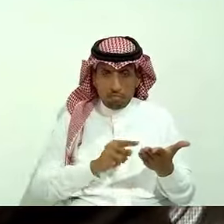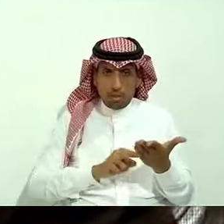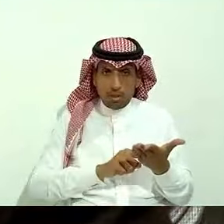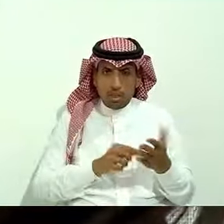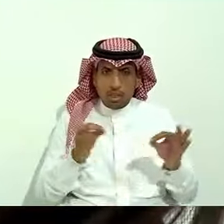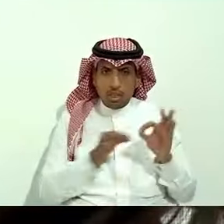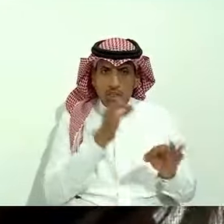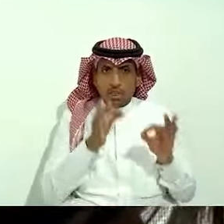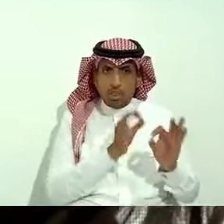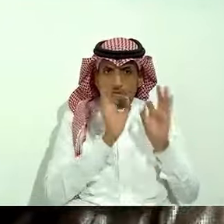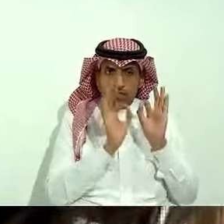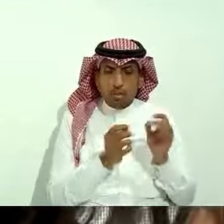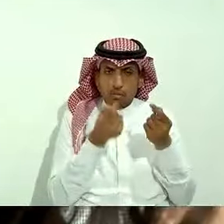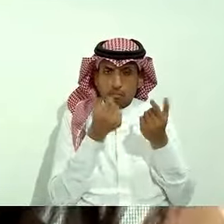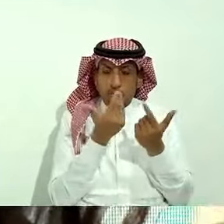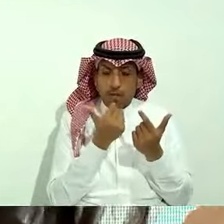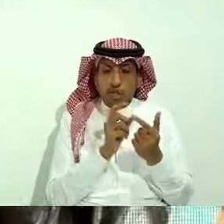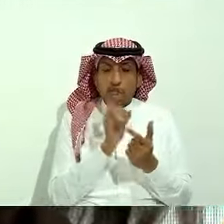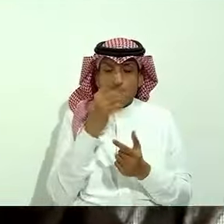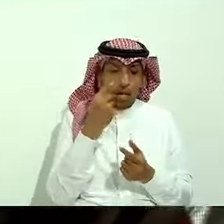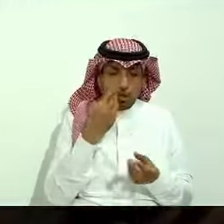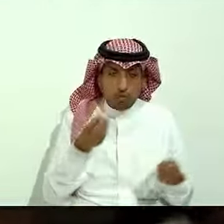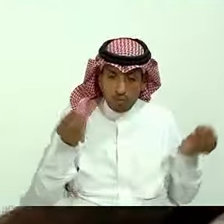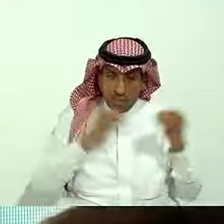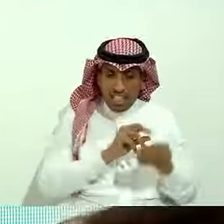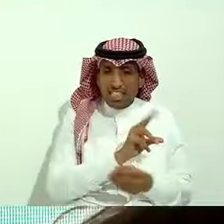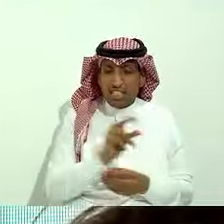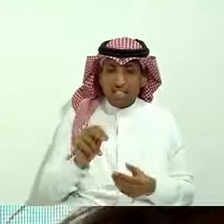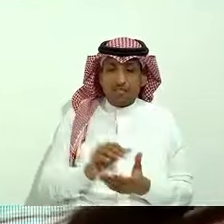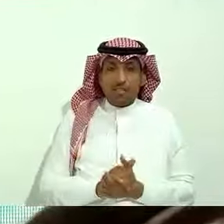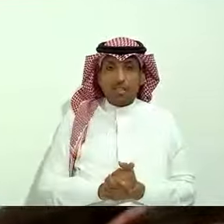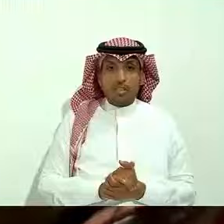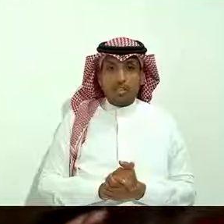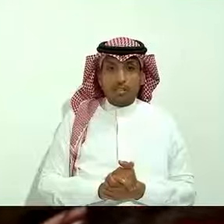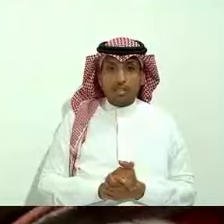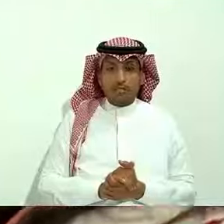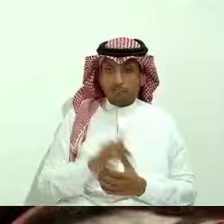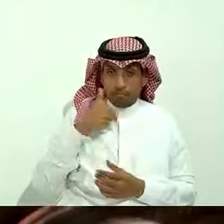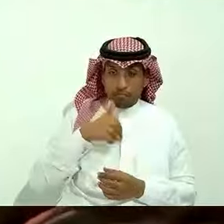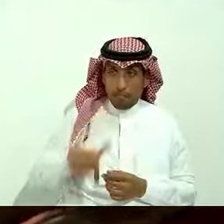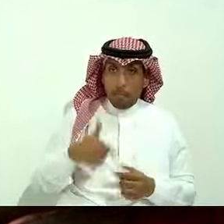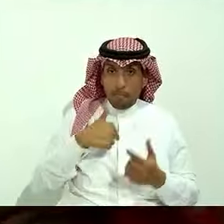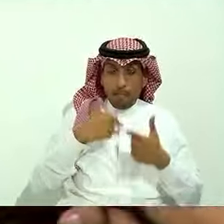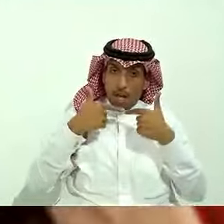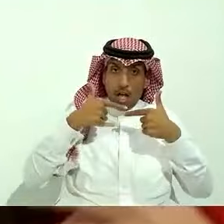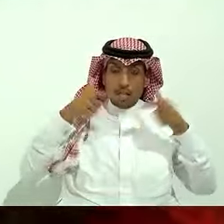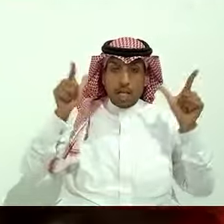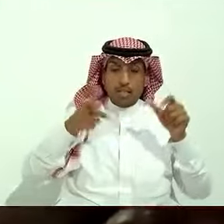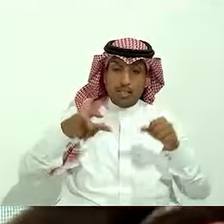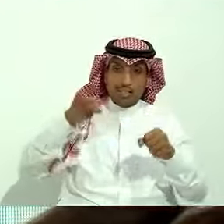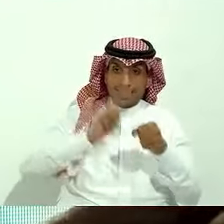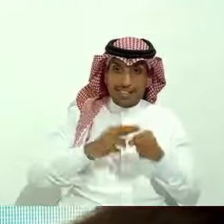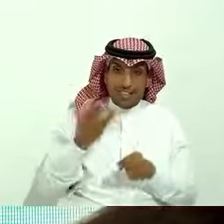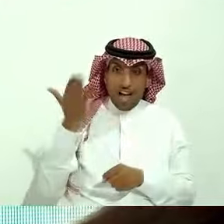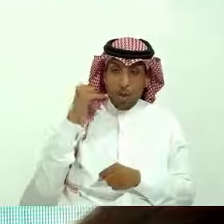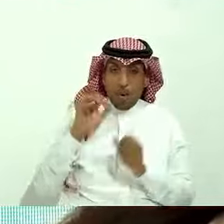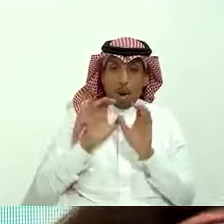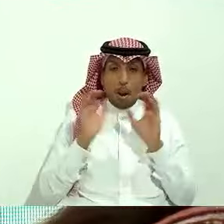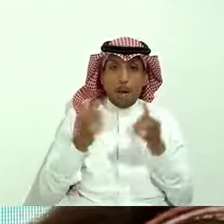استخدام هالمواد. فيعني إن شاء الله نشوف أكثر من هالقطع وهالتفاصيل. أنا أنادي الآن مناداة ثانية غير مناداة